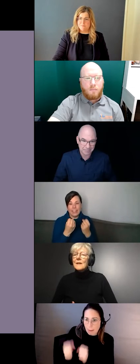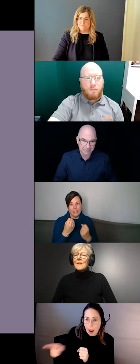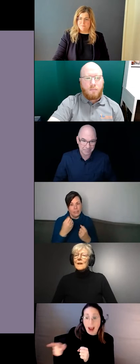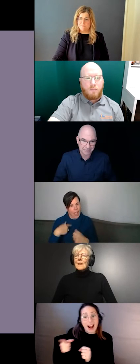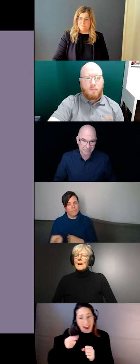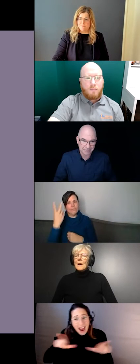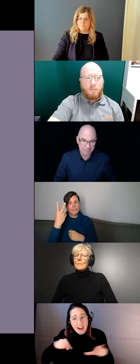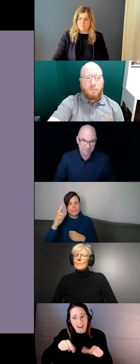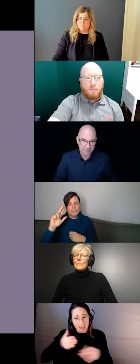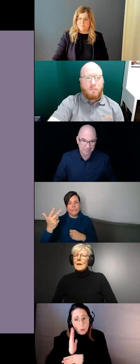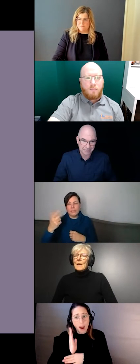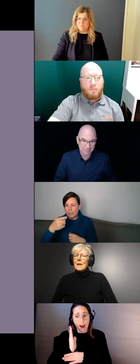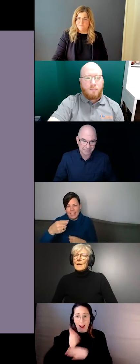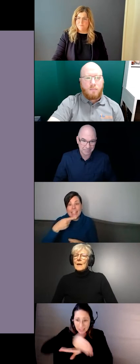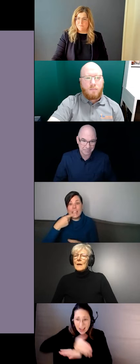langue.